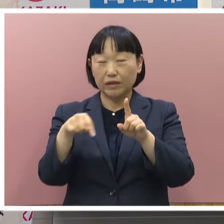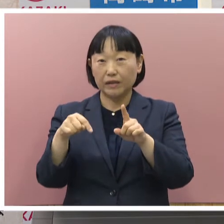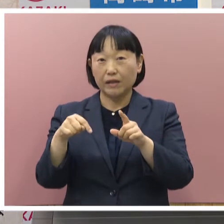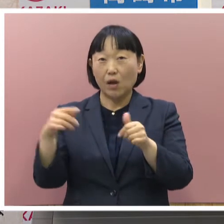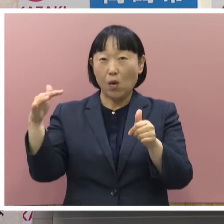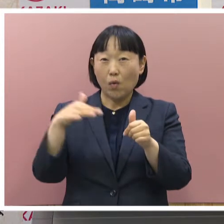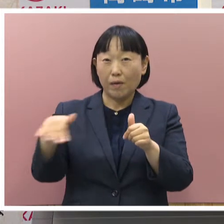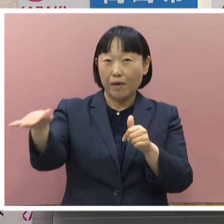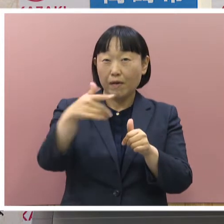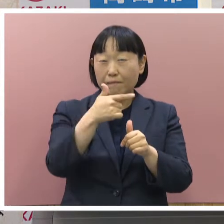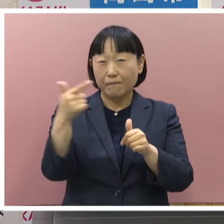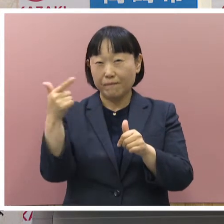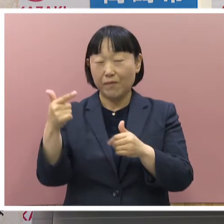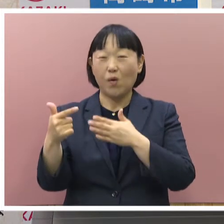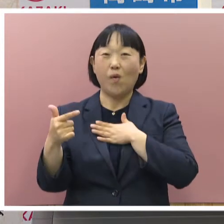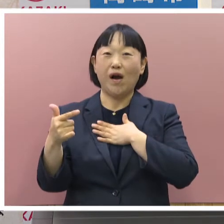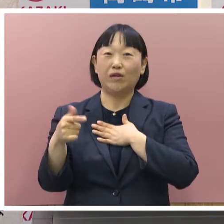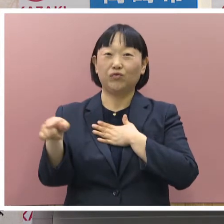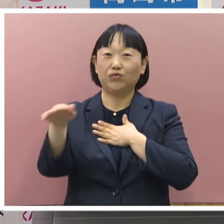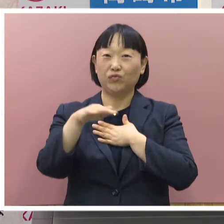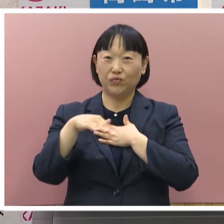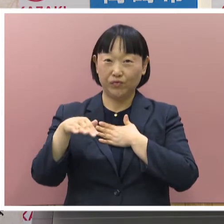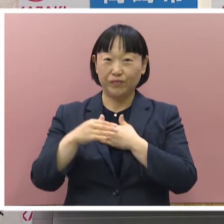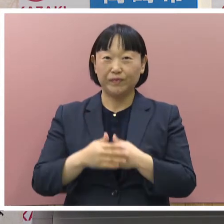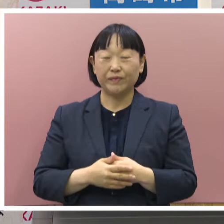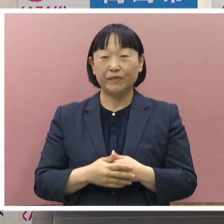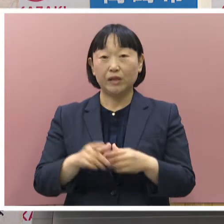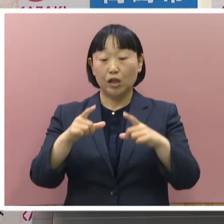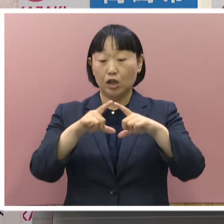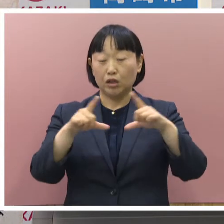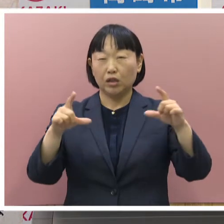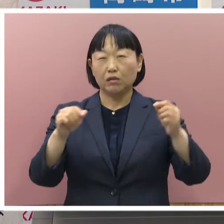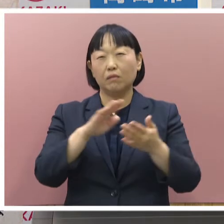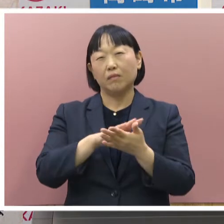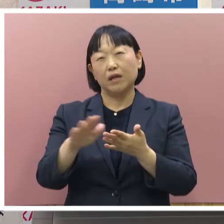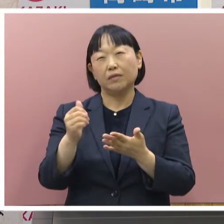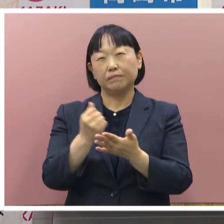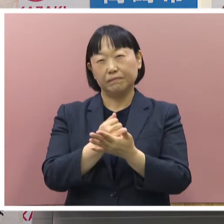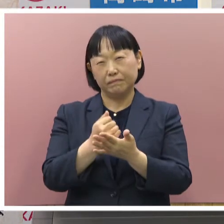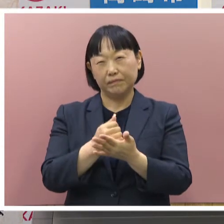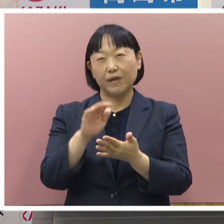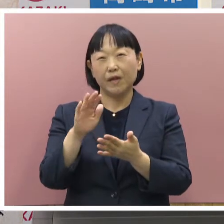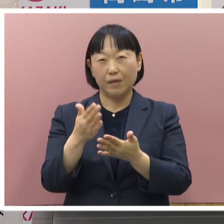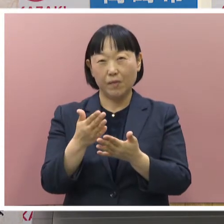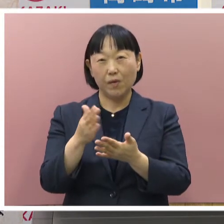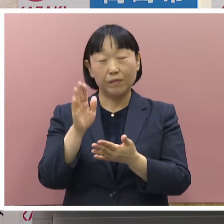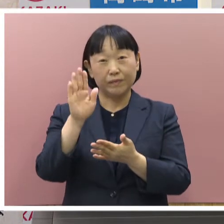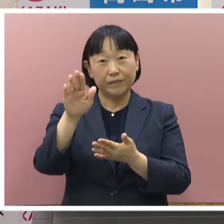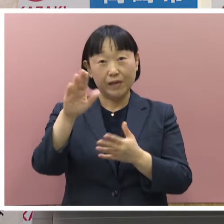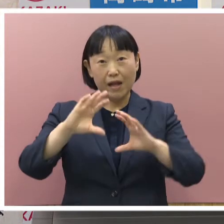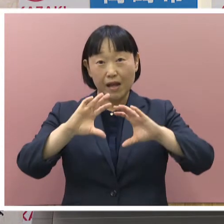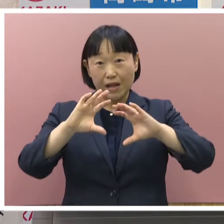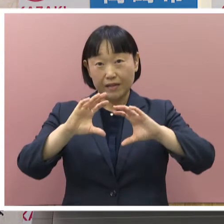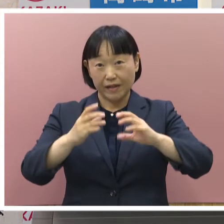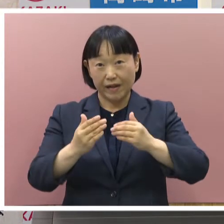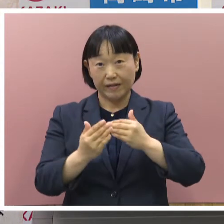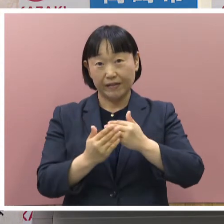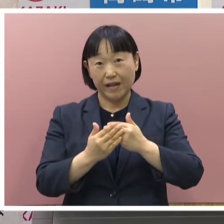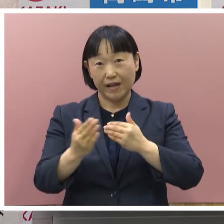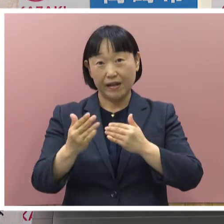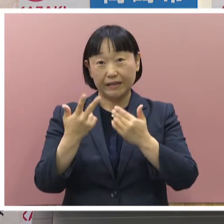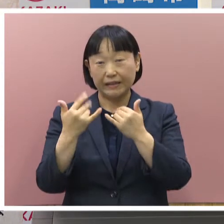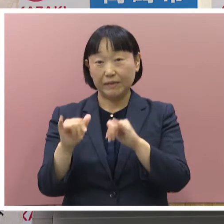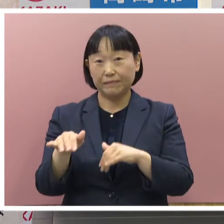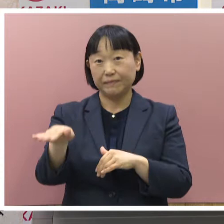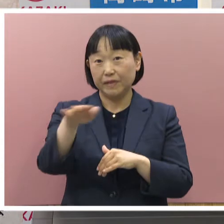の期待の高さが伝わってまいります。チケットは完売してしまいましたが、この世界的な大会を市民の皆さん